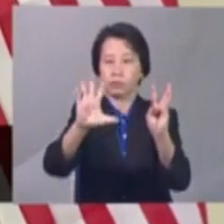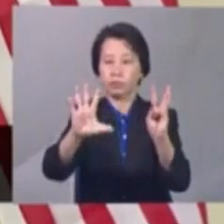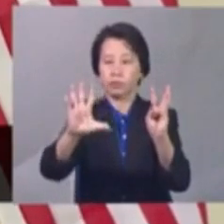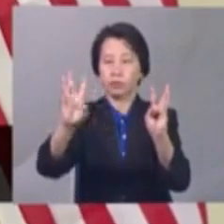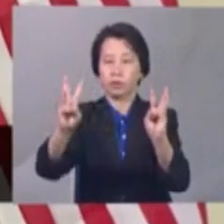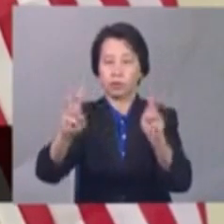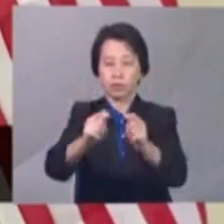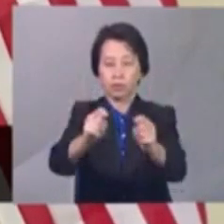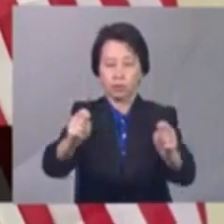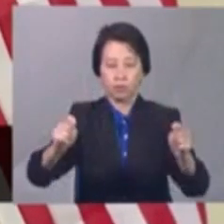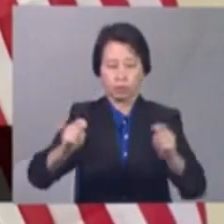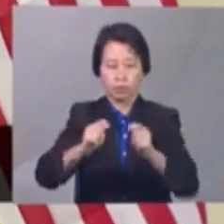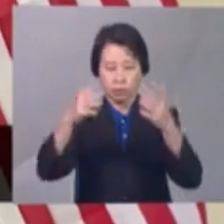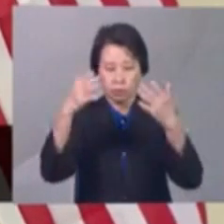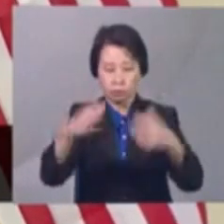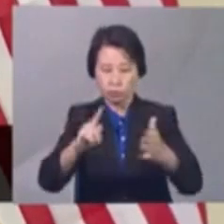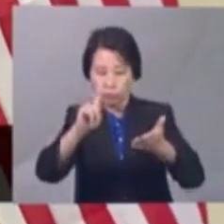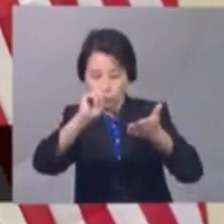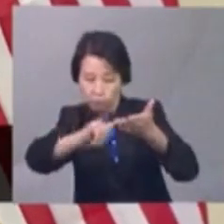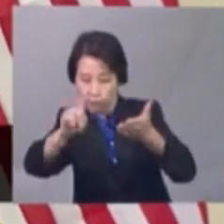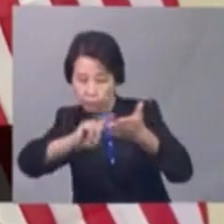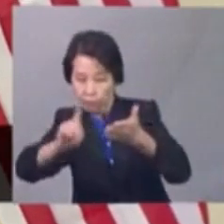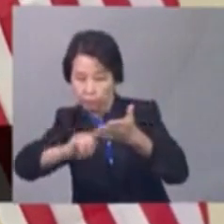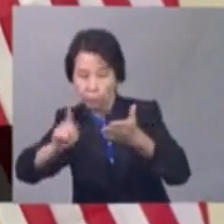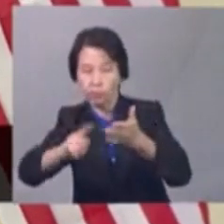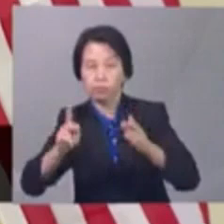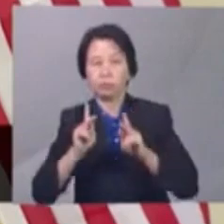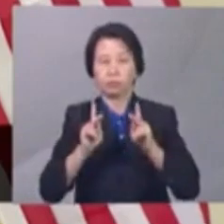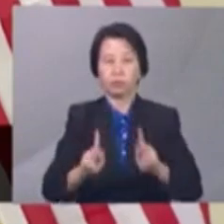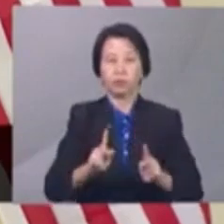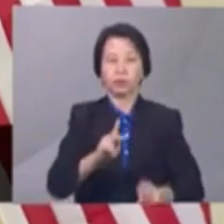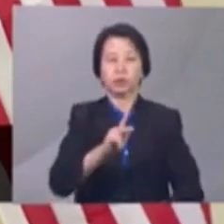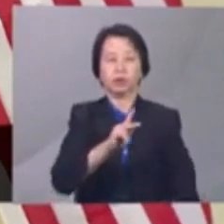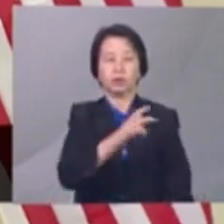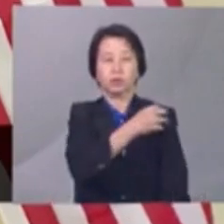6,856 premis telah diperiksa oleh pihak berkuasa.